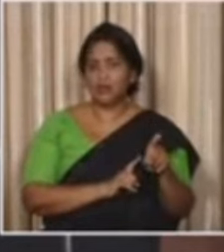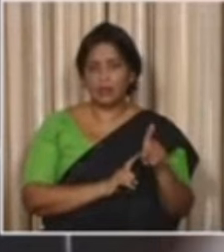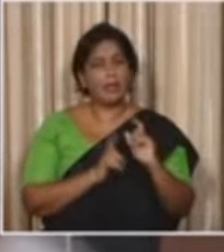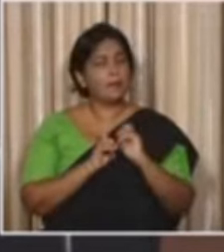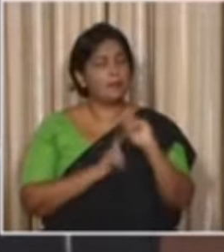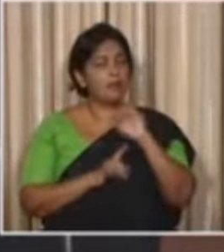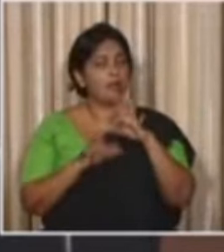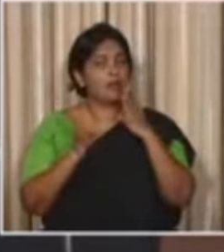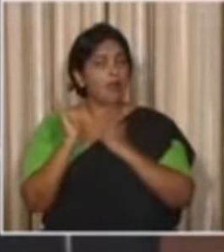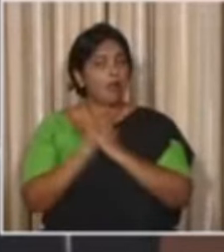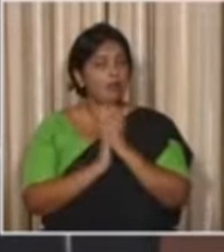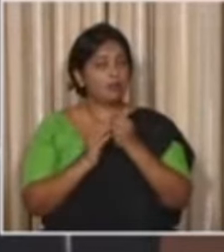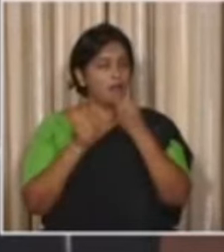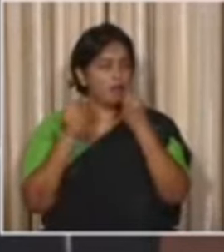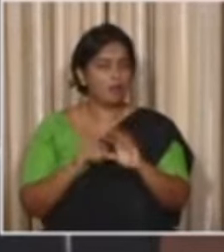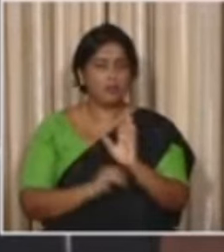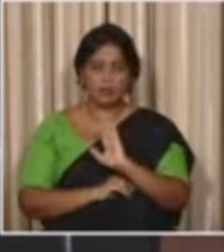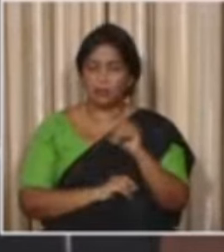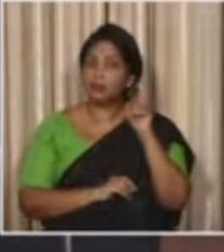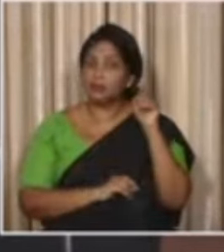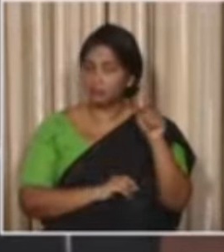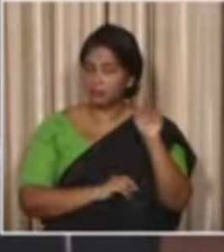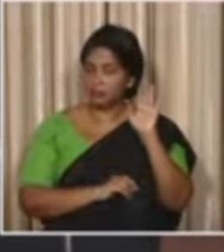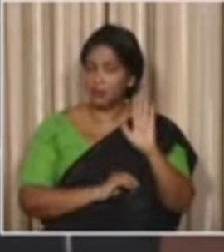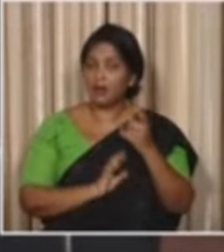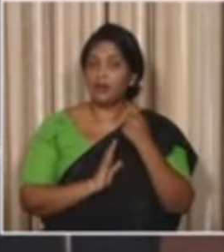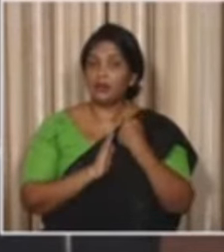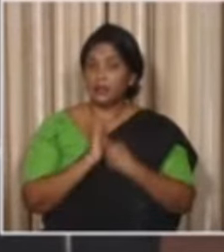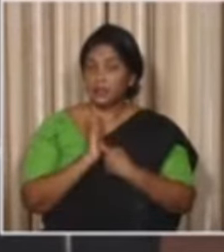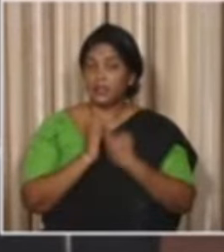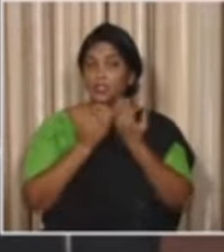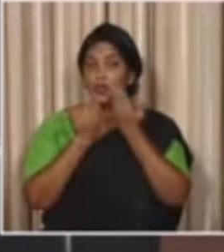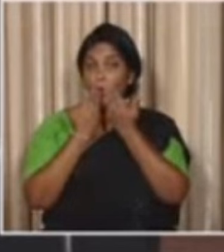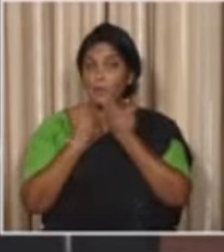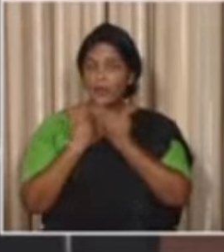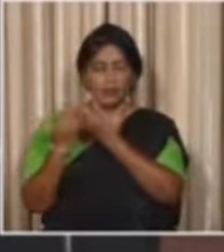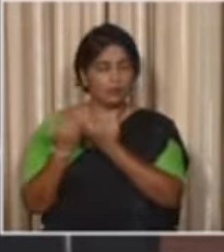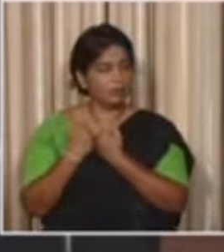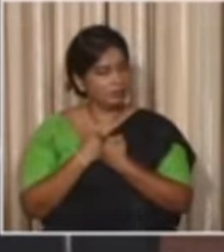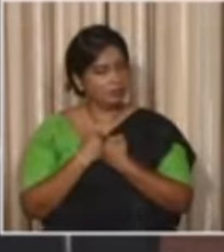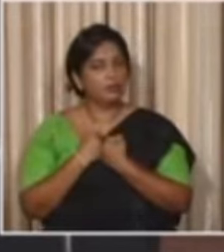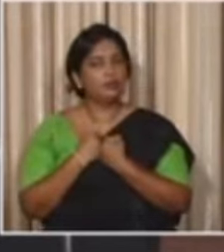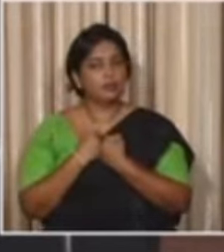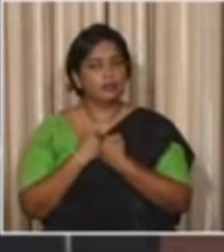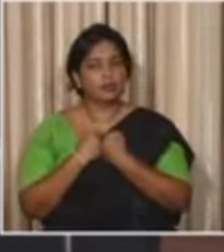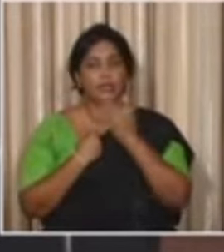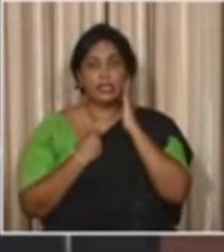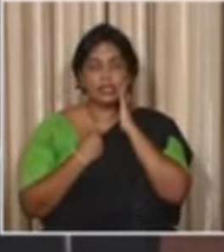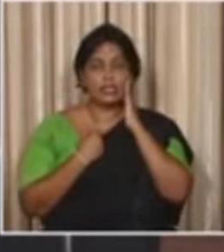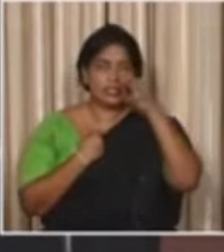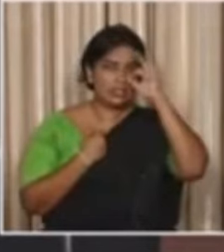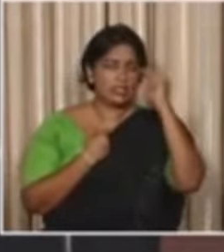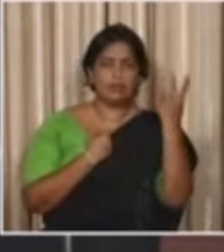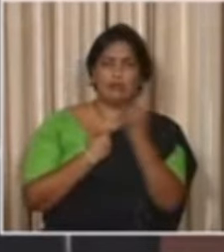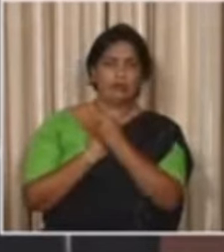පාර්ලිමේන්තුව අයිතිය පාවා දෙන්න එපා ඔබතුමා නීතිපතිගේ උපදෙස් අරන් මොකද ඉංග්‍රීසි එකයි සිංහල එකයි